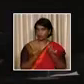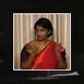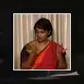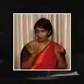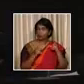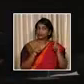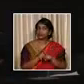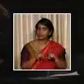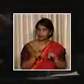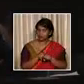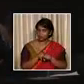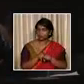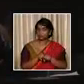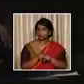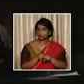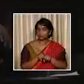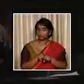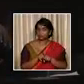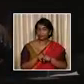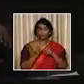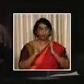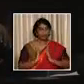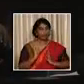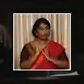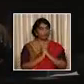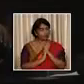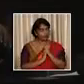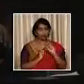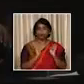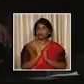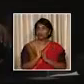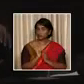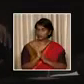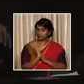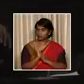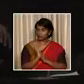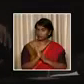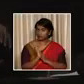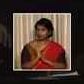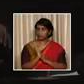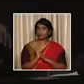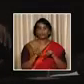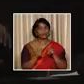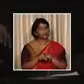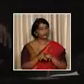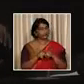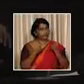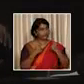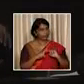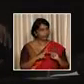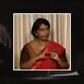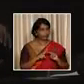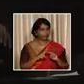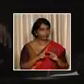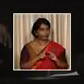உரிமைகள் ஆணைக்குழுவிலும் 2015 செப்டம்பரிலும் சரி அதற்கு பிற்பட்ட காலங்களிலும் இலங்கையிலே ஒரு உள்ளக முறையிலே